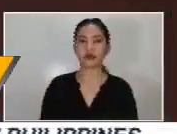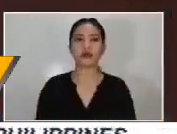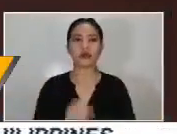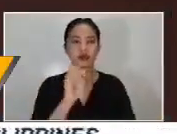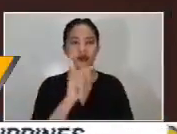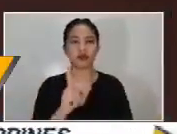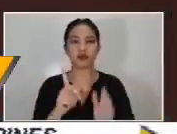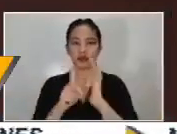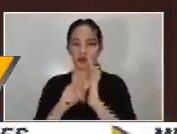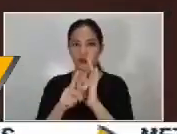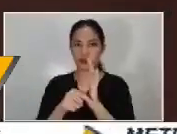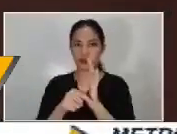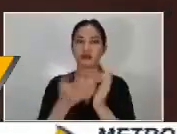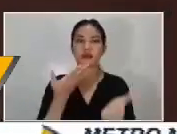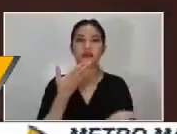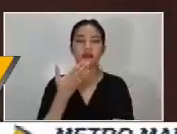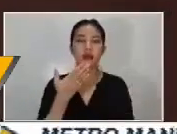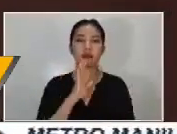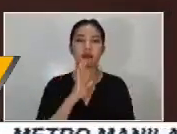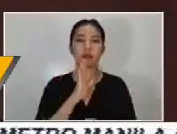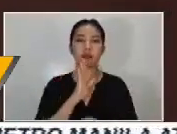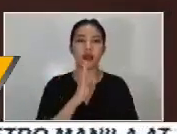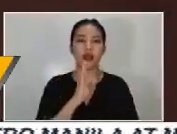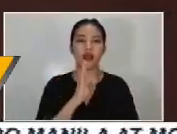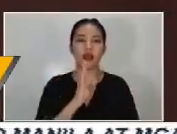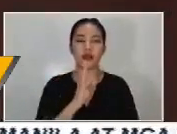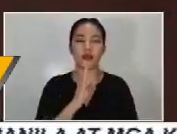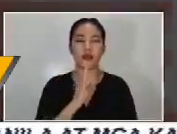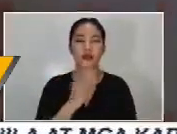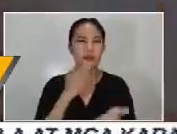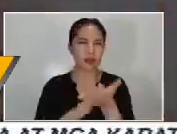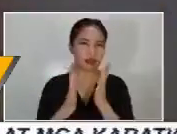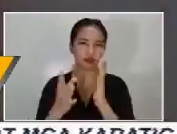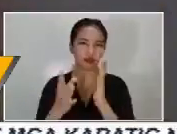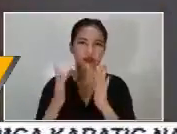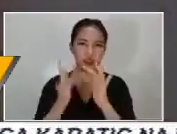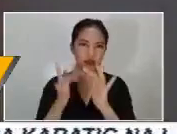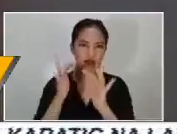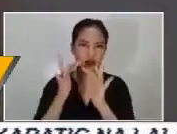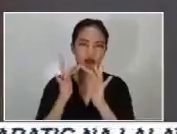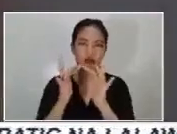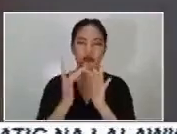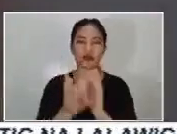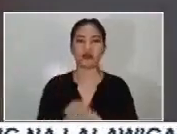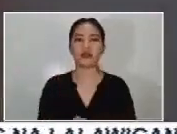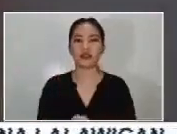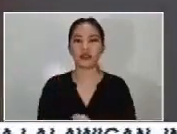Marangnabotas na ikinamatay po ng dalawang residente at nakaapekto sa 6 na pong iba pa.